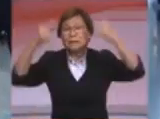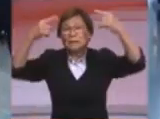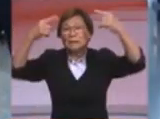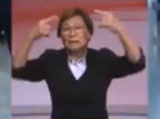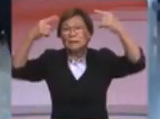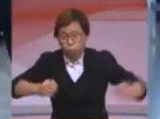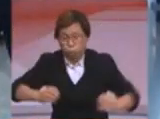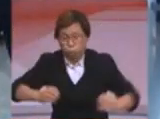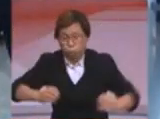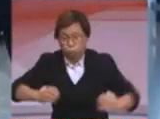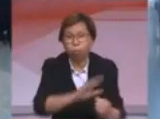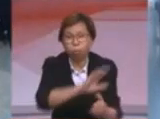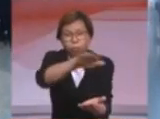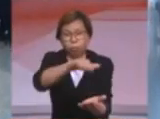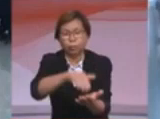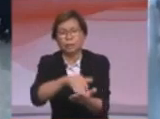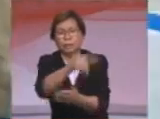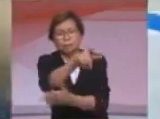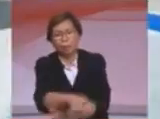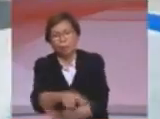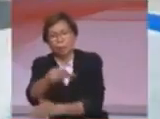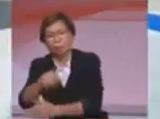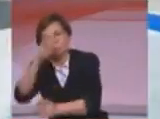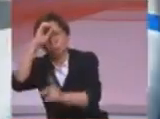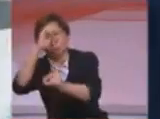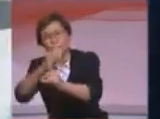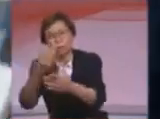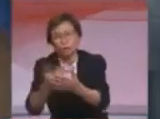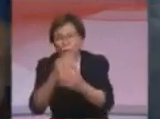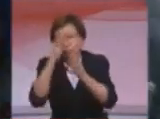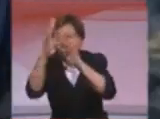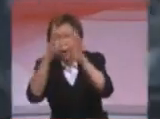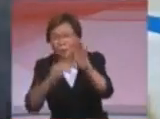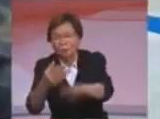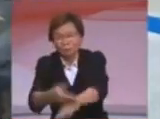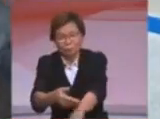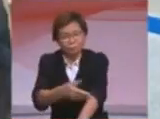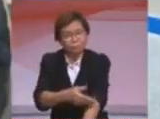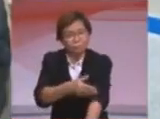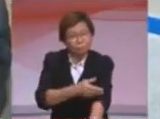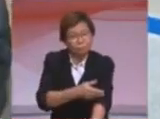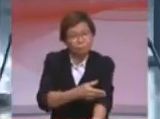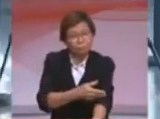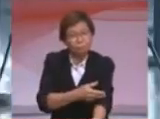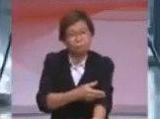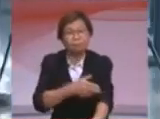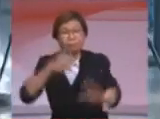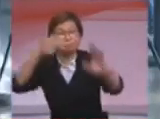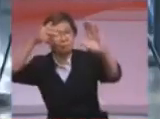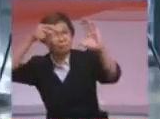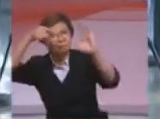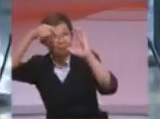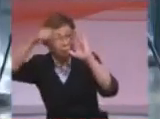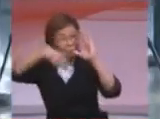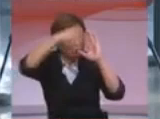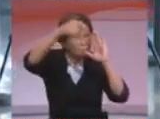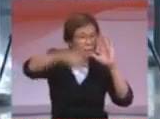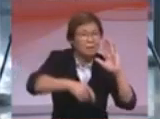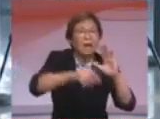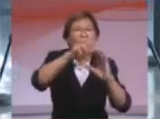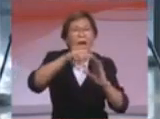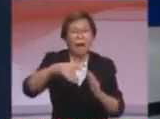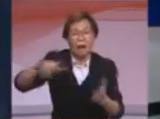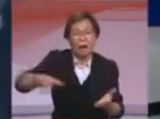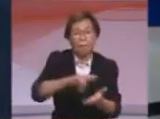yang berpusatkan pelanggan bagi tujuan inovasi dan penambahbaikan. Berdasarkan tinjauan terkini Airport Service